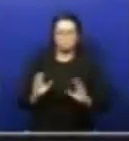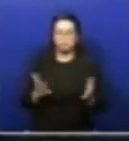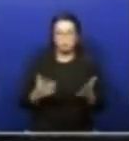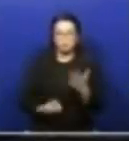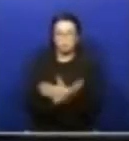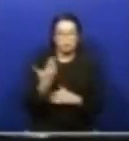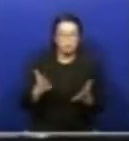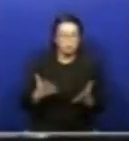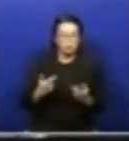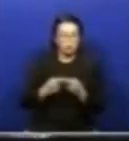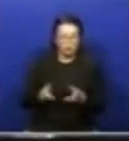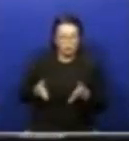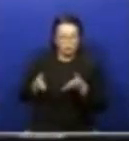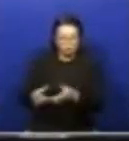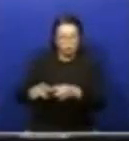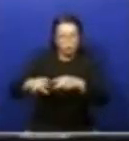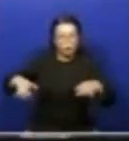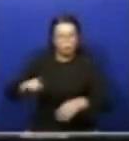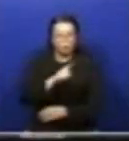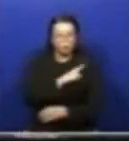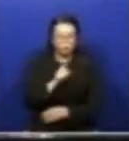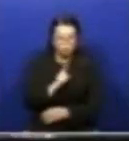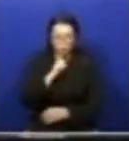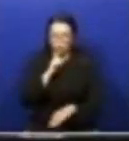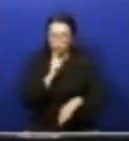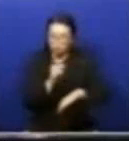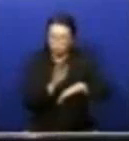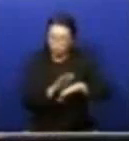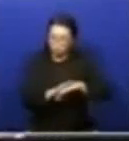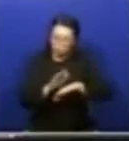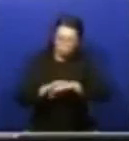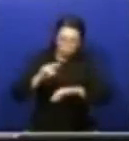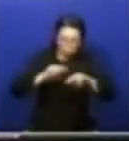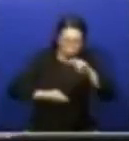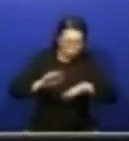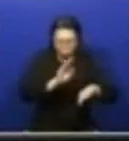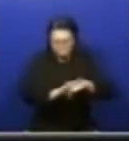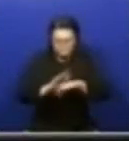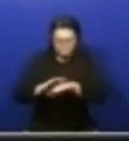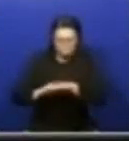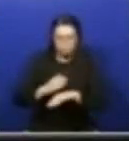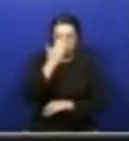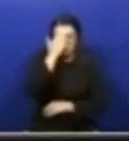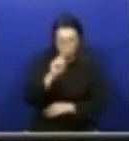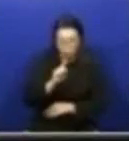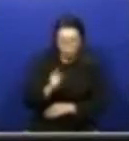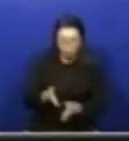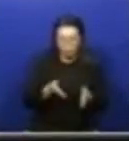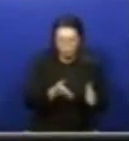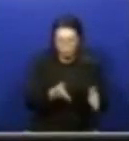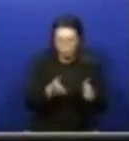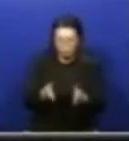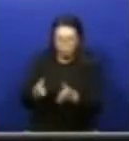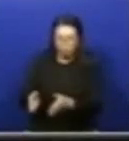ต้องตรวจสอบต้องตีติ้งเพราะเราแบกเขตพื้นที่มาคน